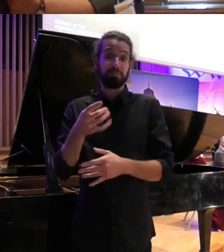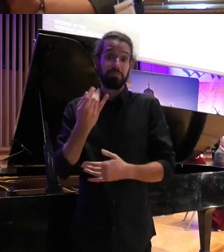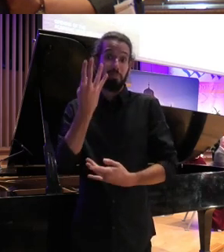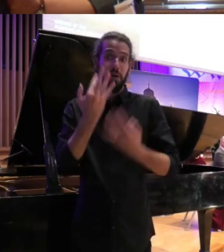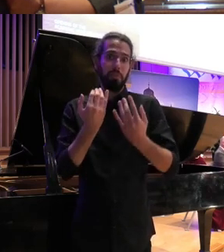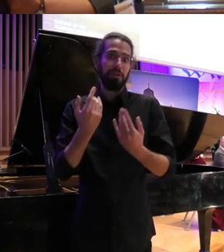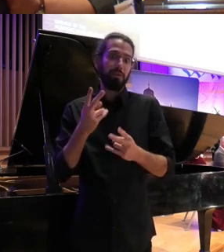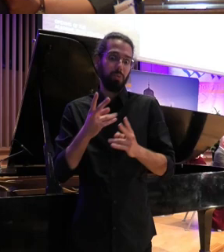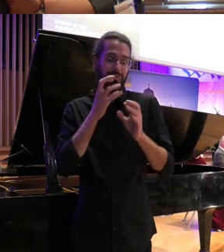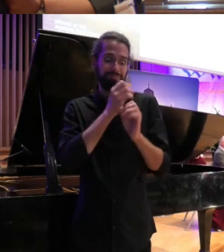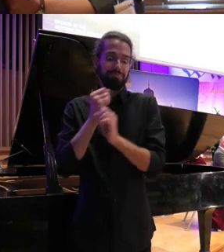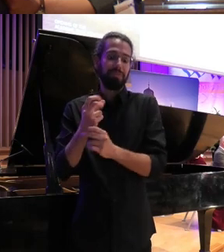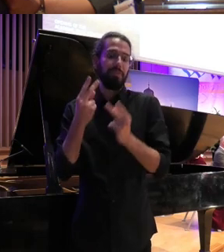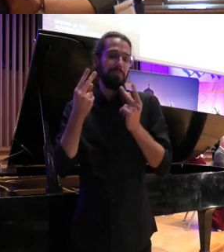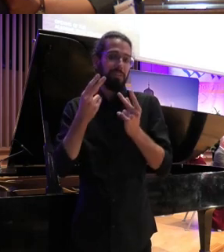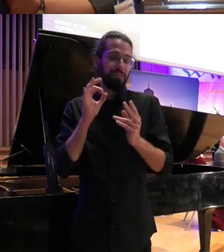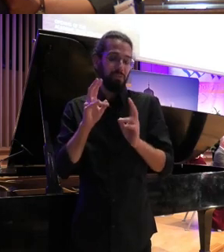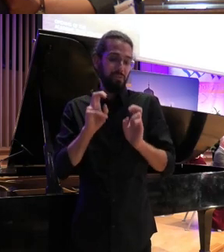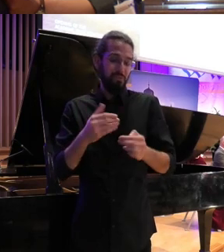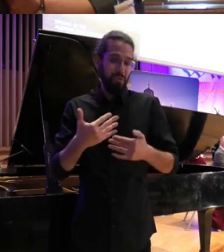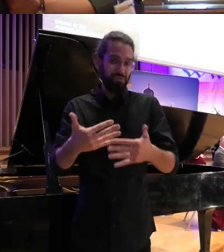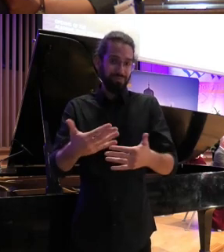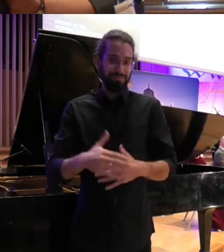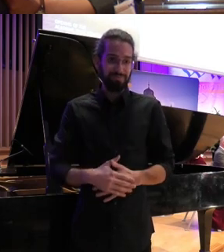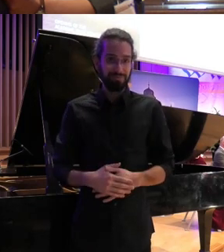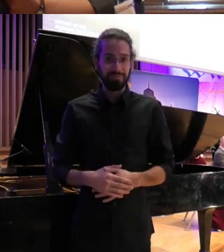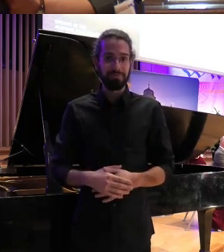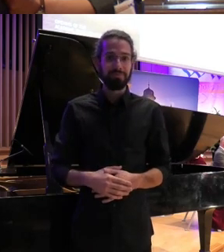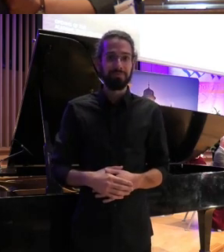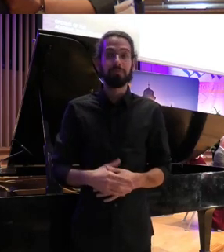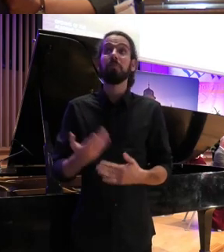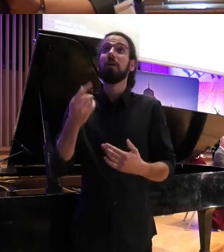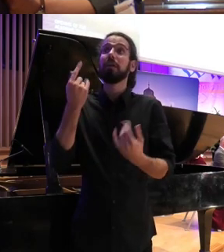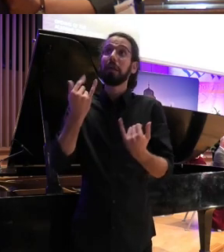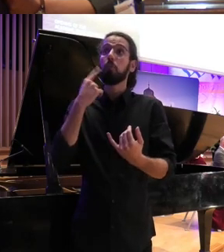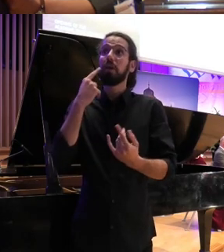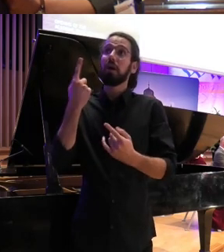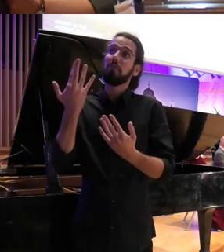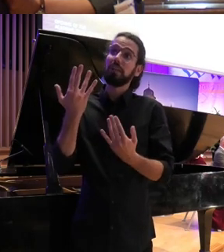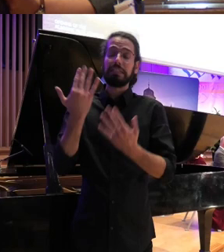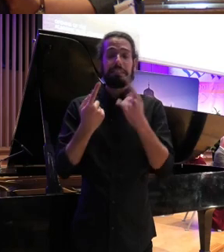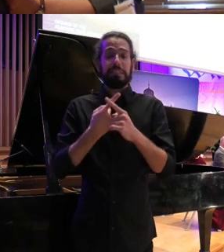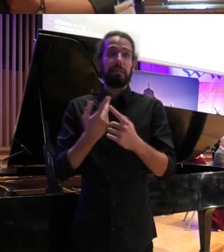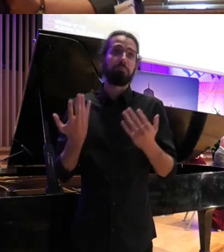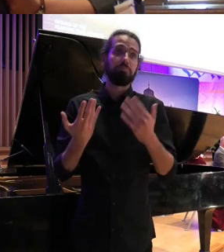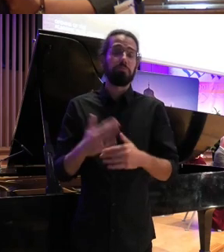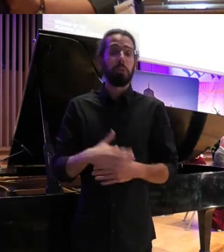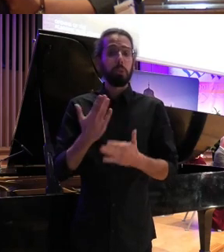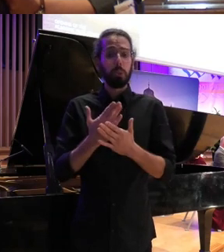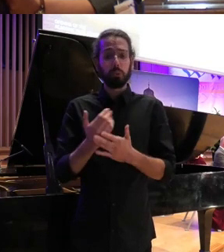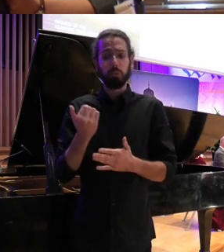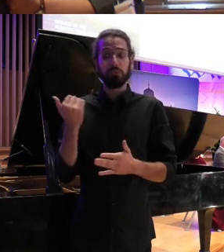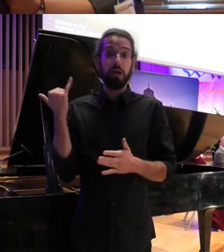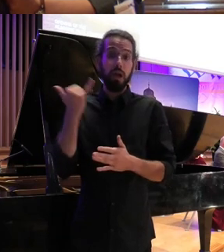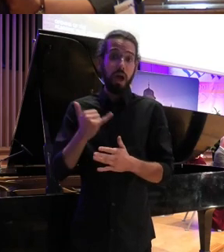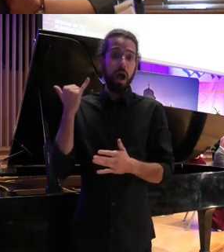die eigentlich ganz elementar sind. Es geht nur um die ganzen Zahlen, aber wo wir seit vielen, vielen Jahren halt eigentlich kaum